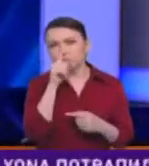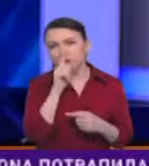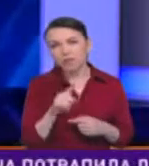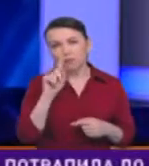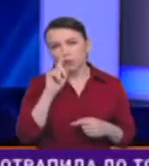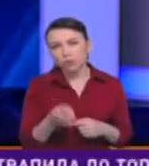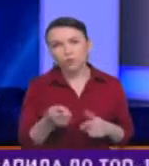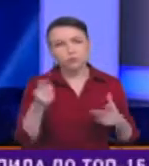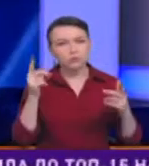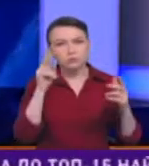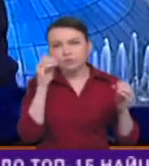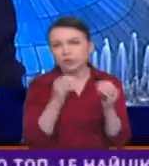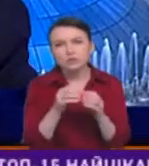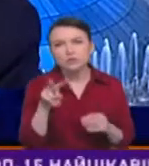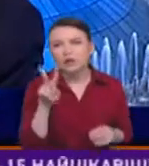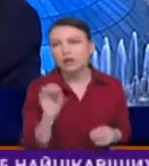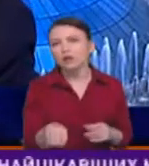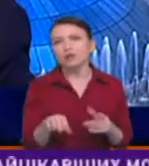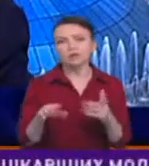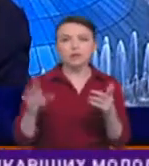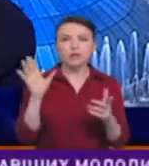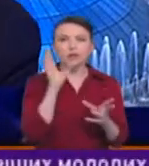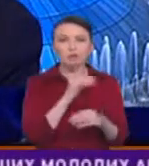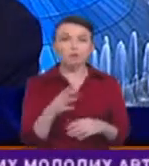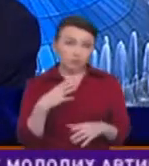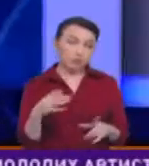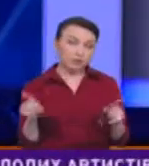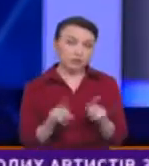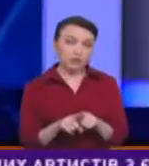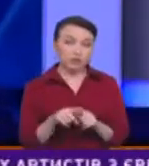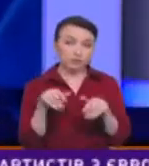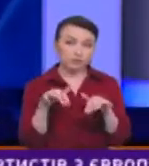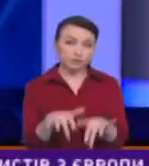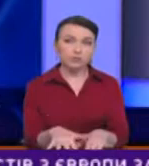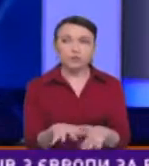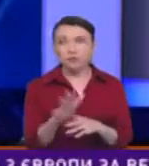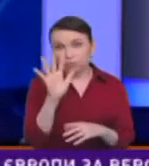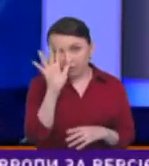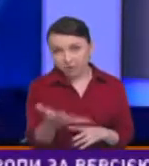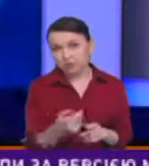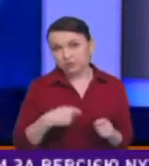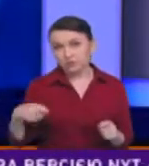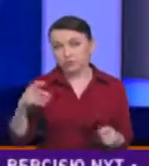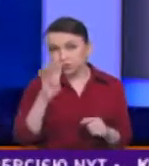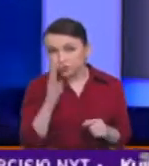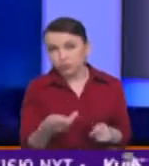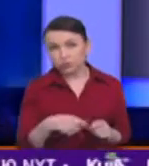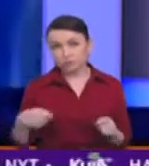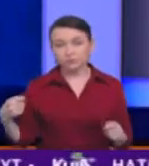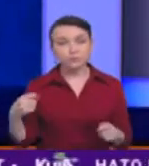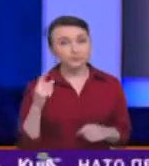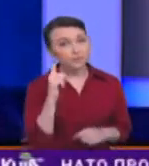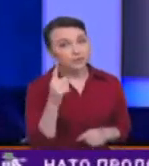там, роками. Десятилетиями. Десятилетиями. Да, были такие справы, которые шли 5 років, 4 роки. Але